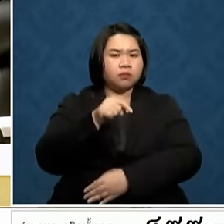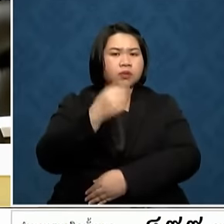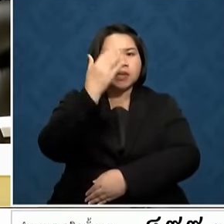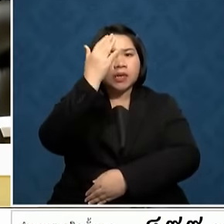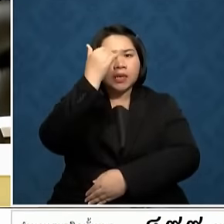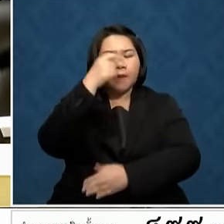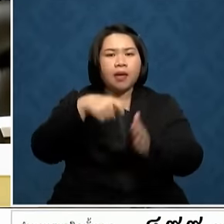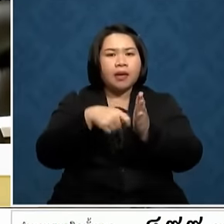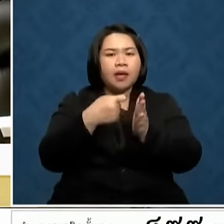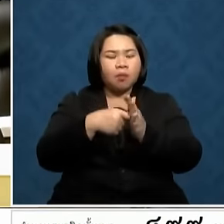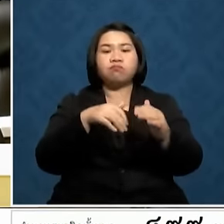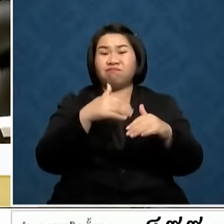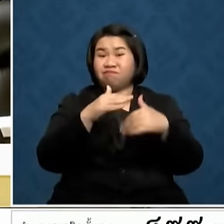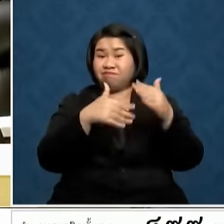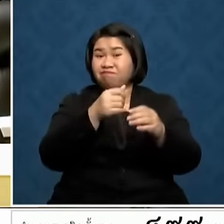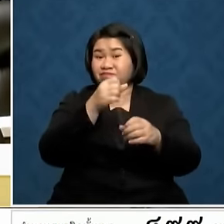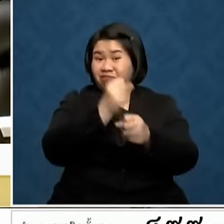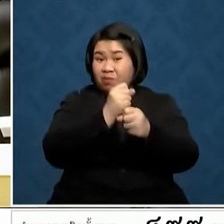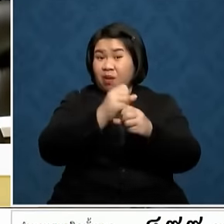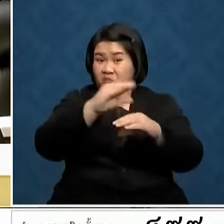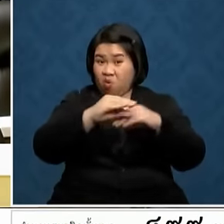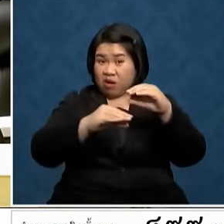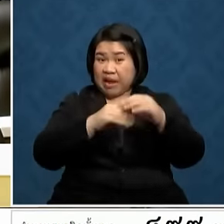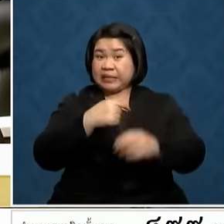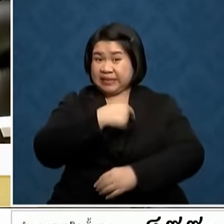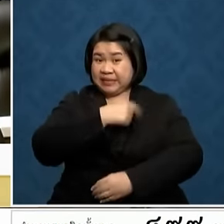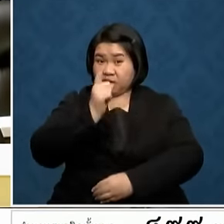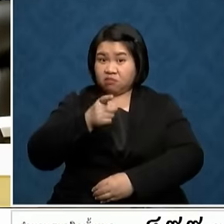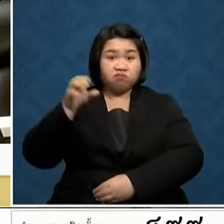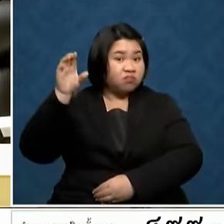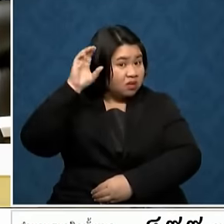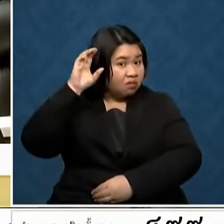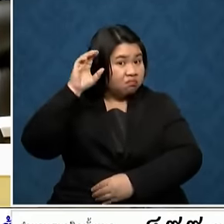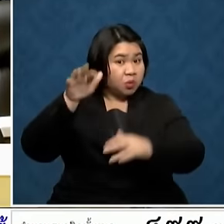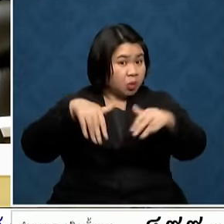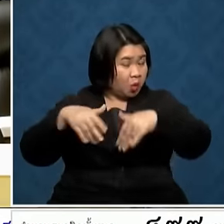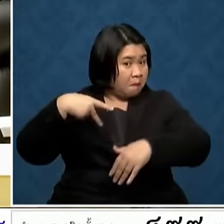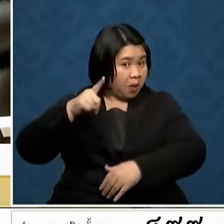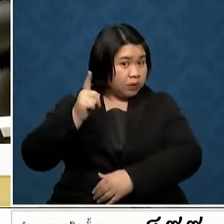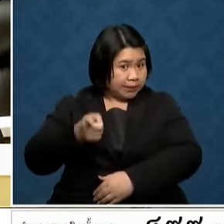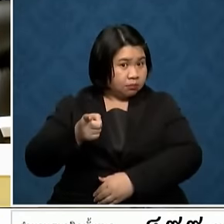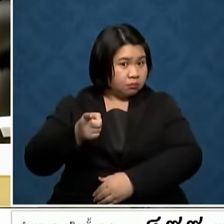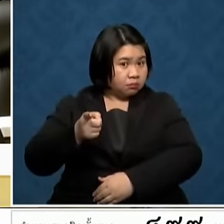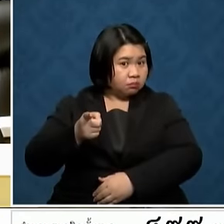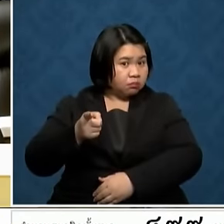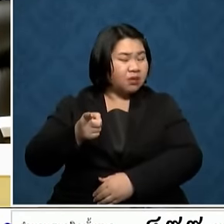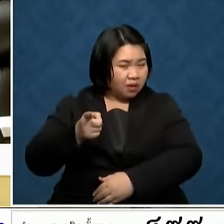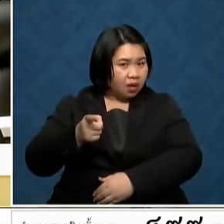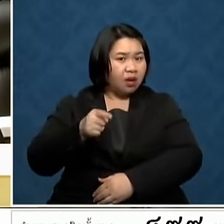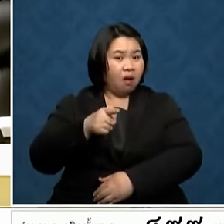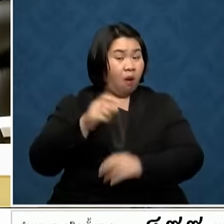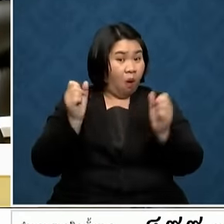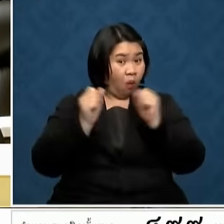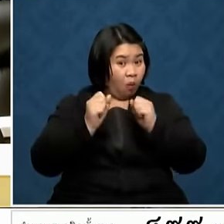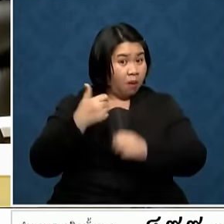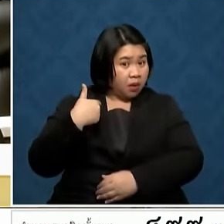นโบาย Digital Wallet นั้นเป็เพะท่านเชื่อจัใจจครัวนโบายนี้จะเป็ประยชนตพนปชาชนไม่ใช่เป็เพรท่านกลวคร